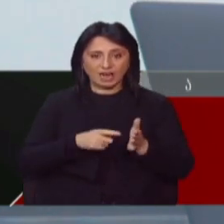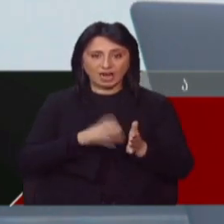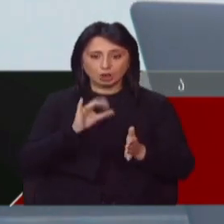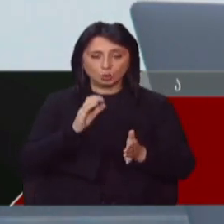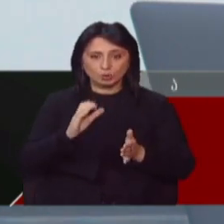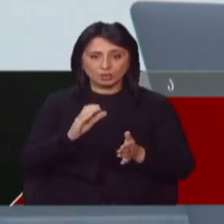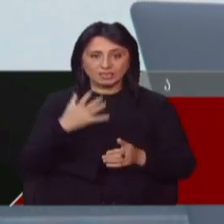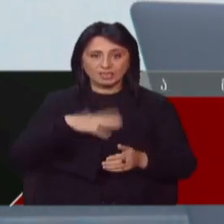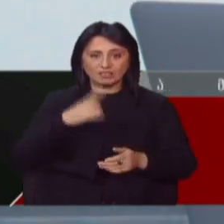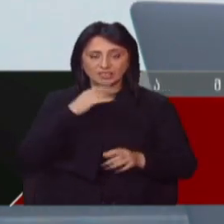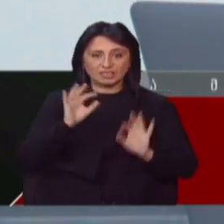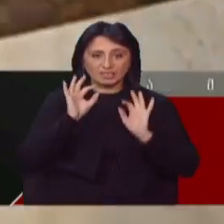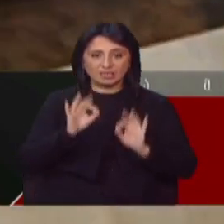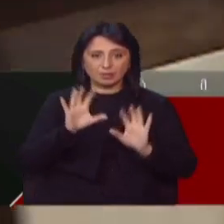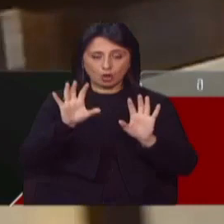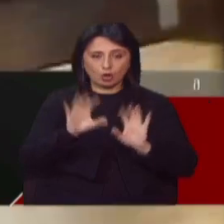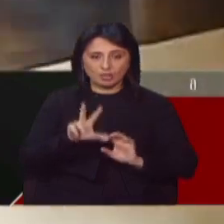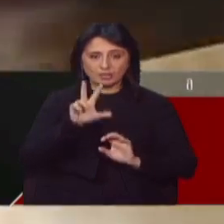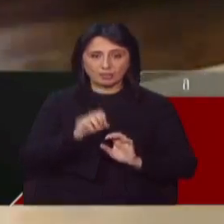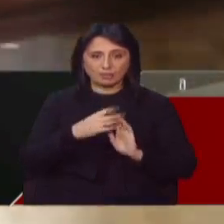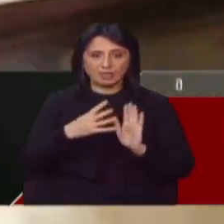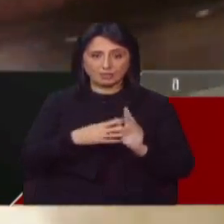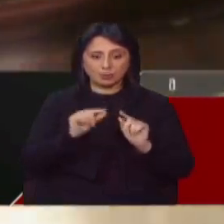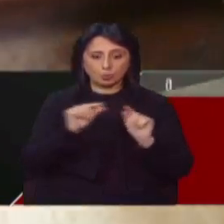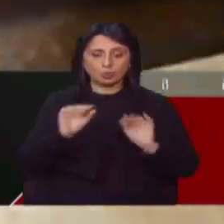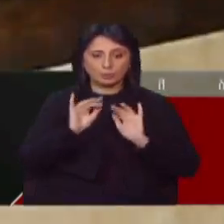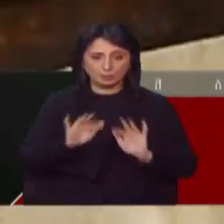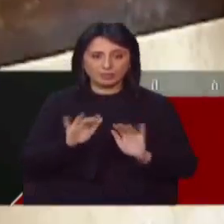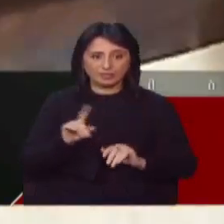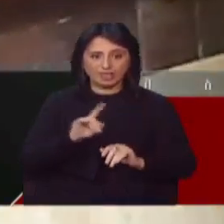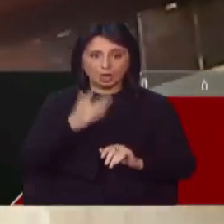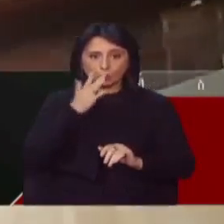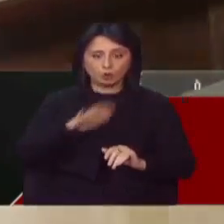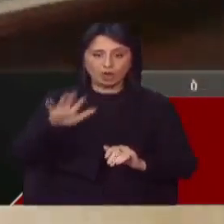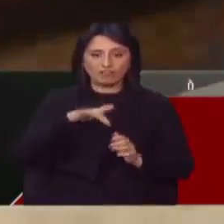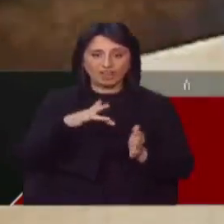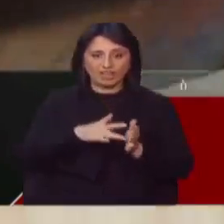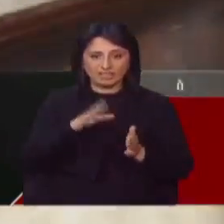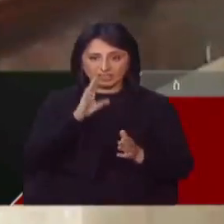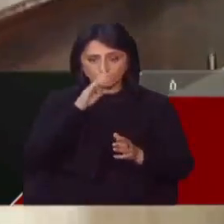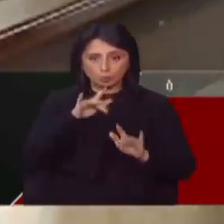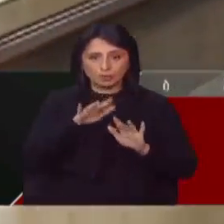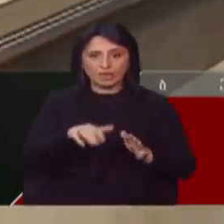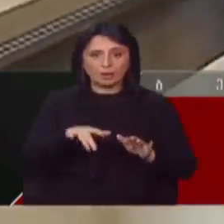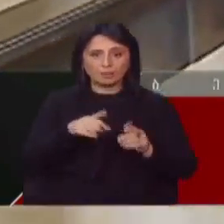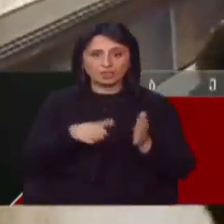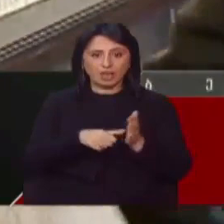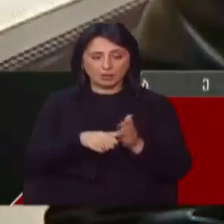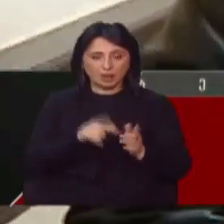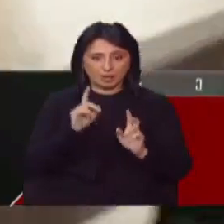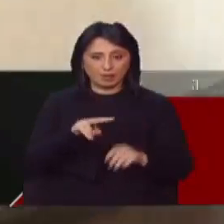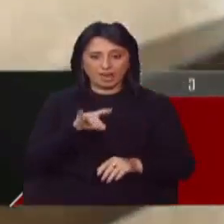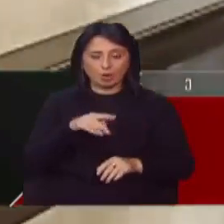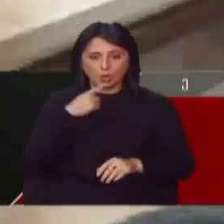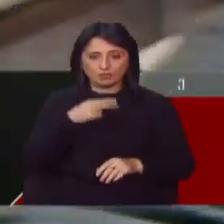sushi. Sakartvelos sisxlis samartlis kodeksis 319-e mukhlit memdinareobs, rats utsxo kveqnistvis tqul sakmenobashi dakhmarebas gulisqobs.